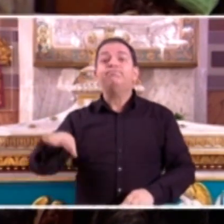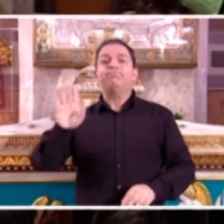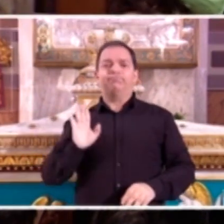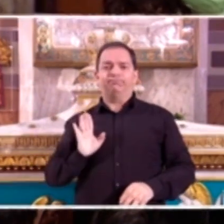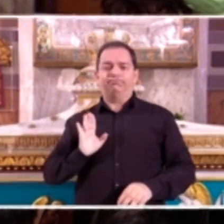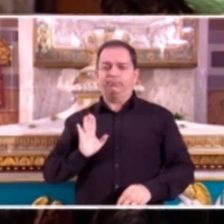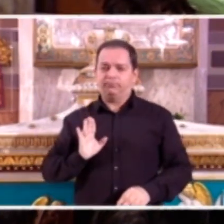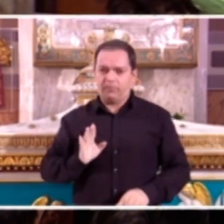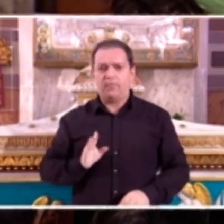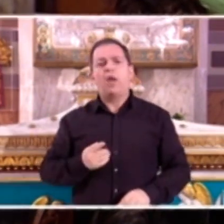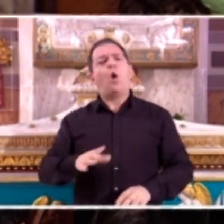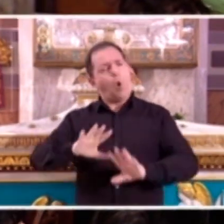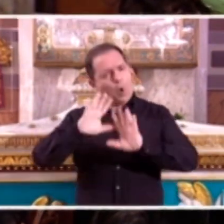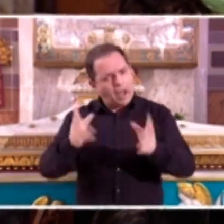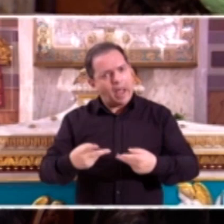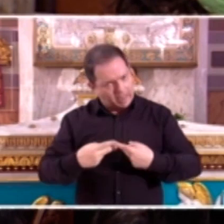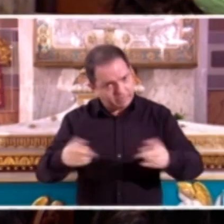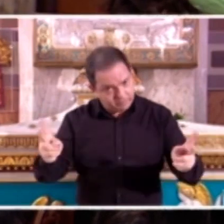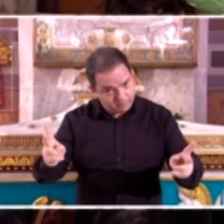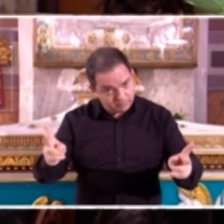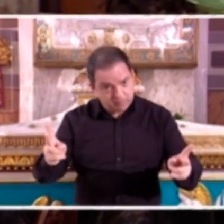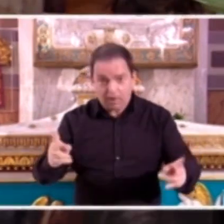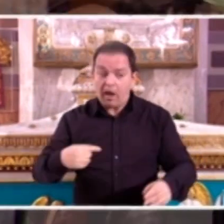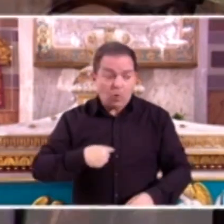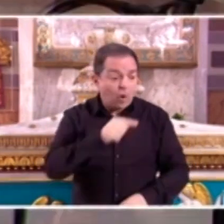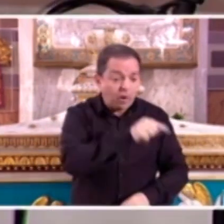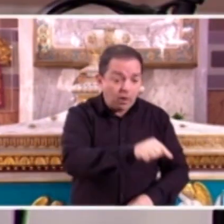Πάντα μη έξεστην, άλλου κι εγώ